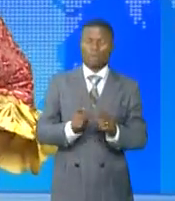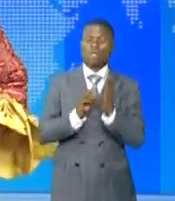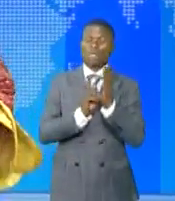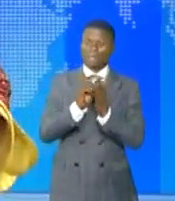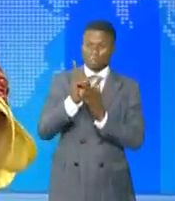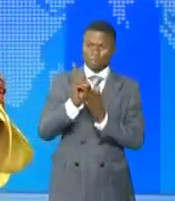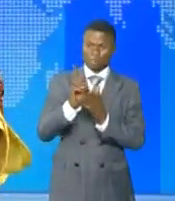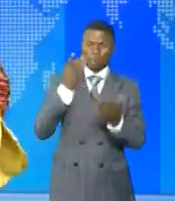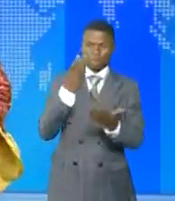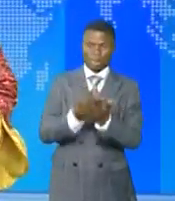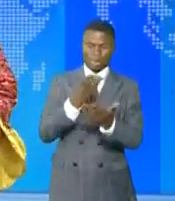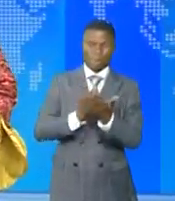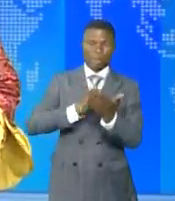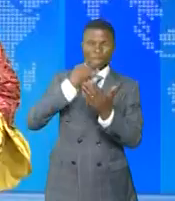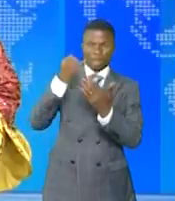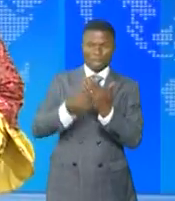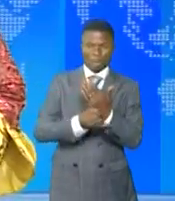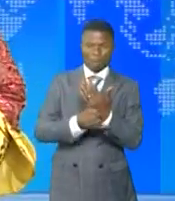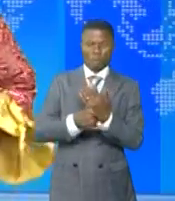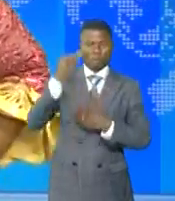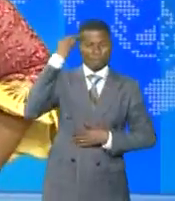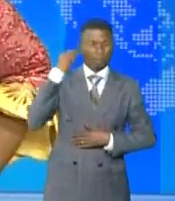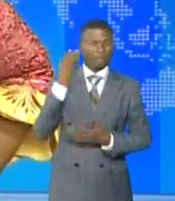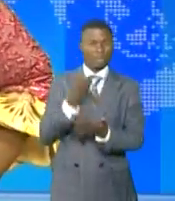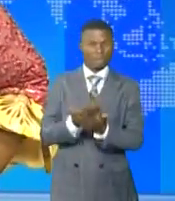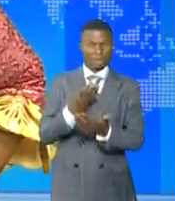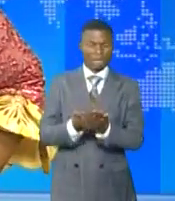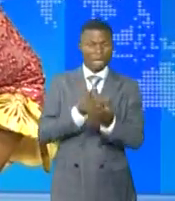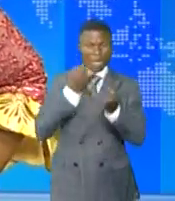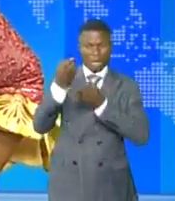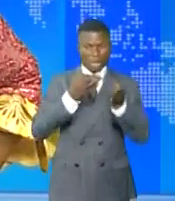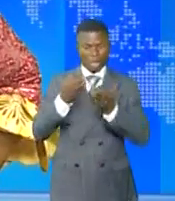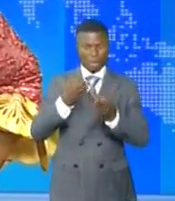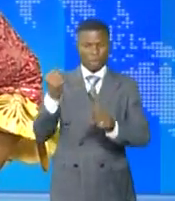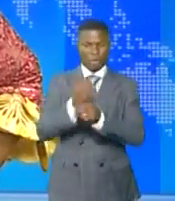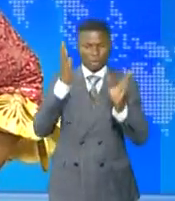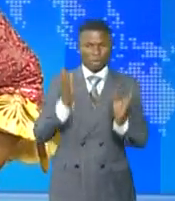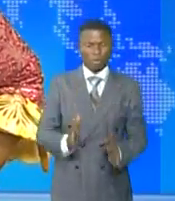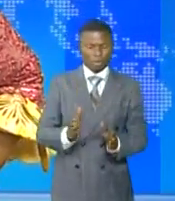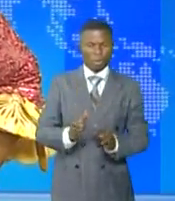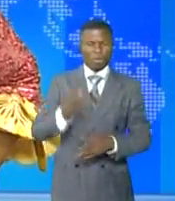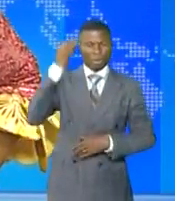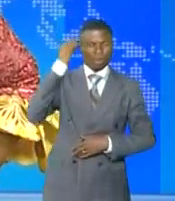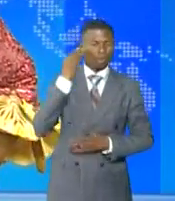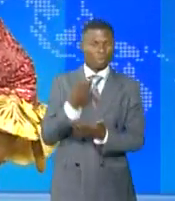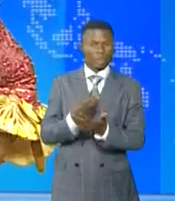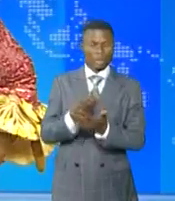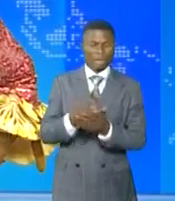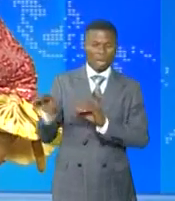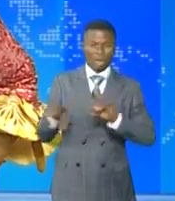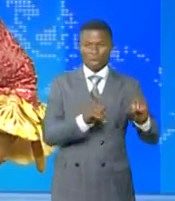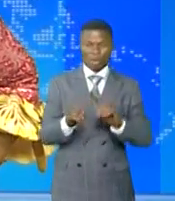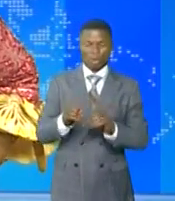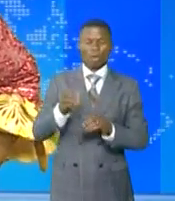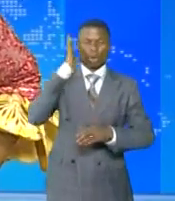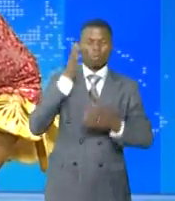le budget programmé. Le patron du budget l'a fait savoir au personnel de son secteur au cours d'une cérémonie et des choses je